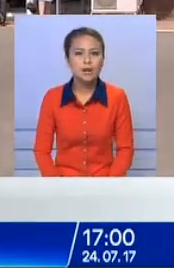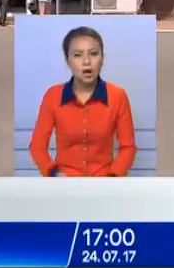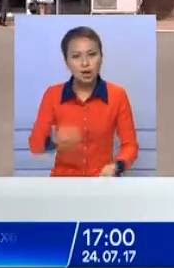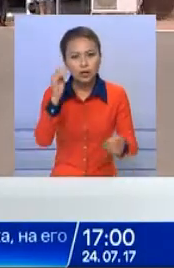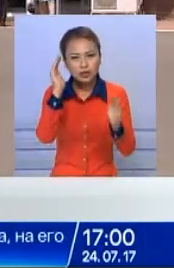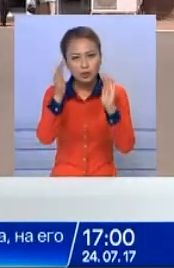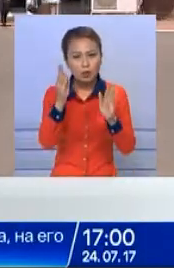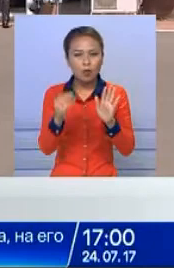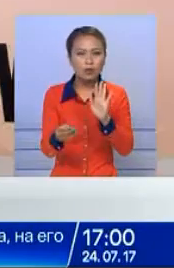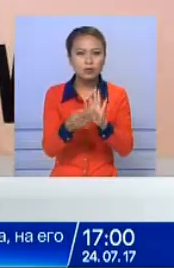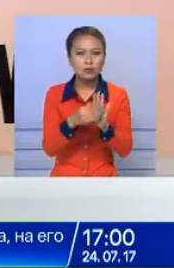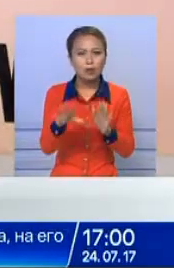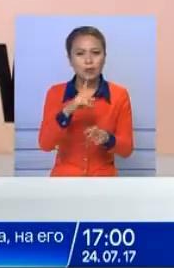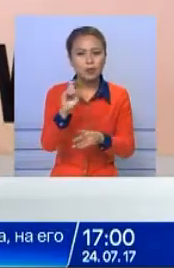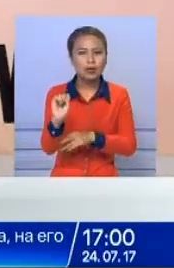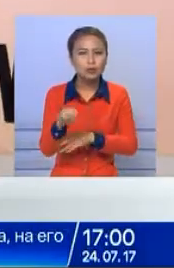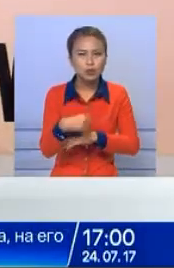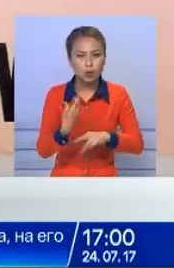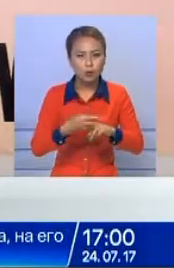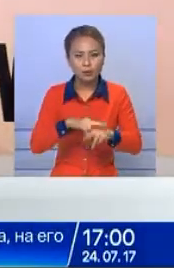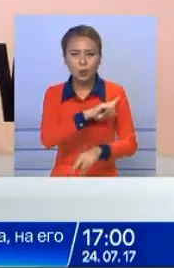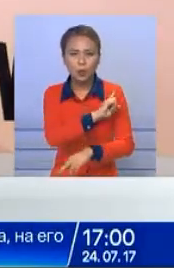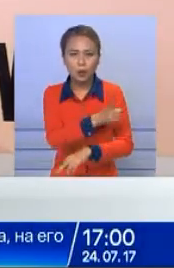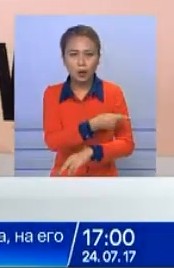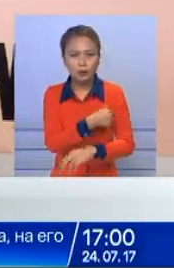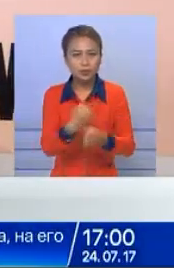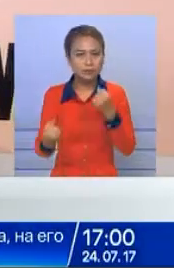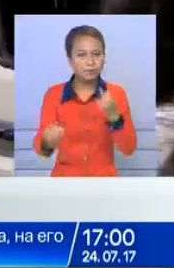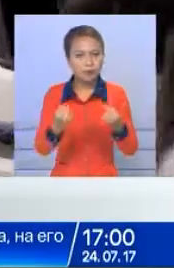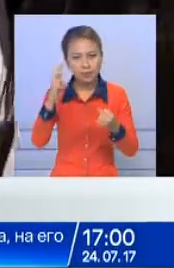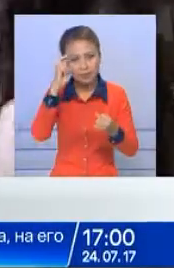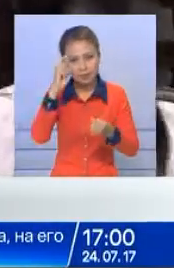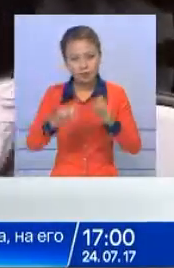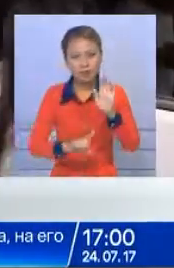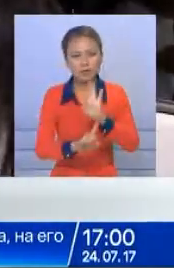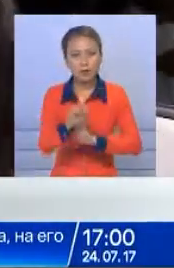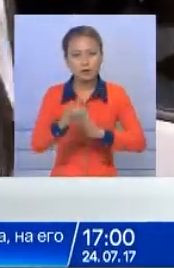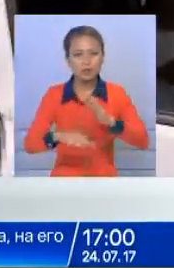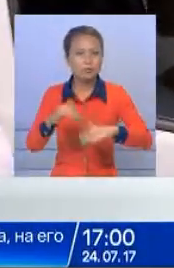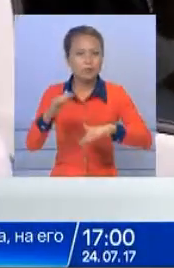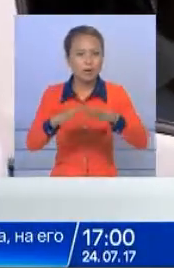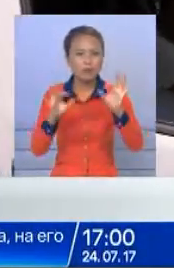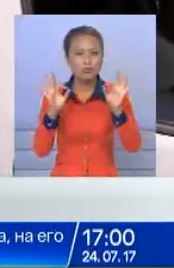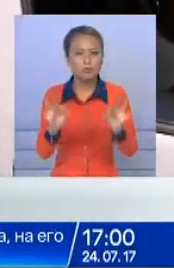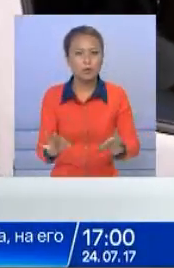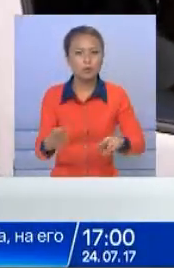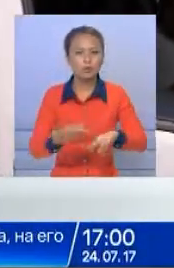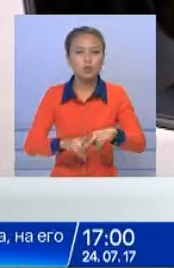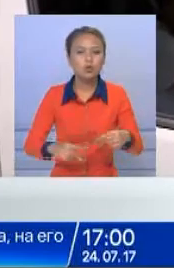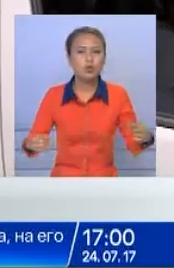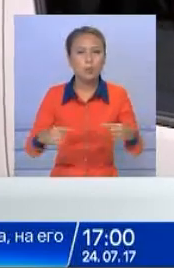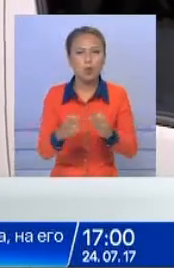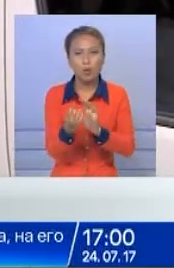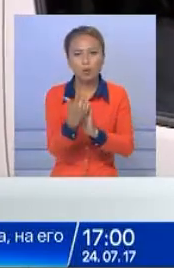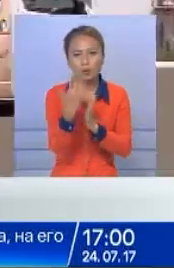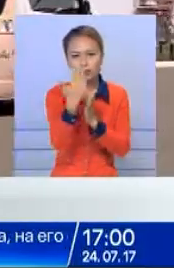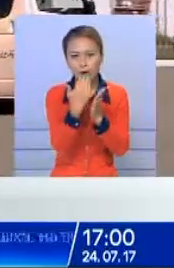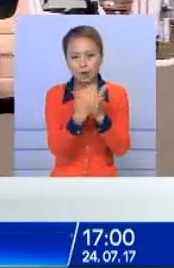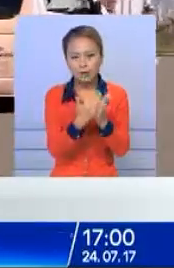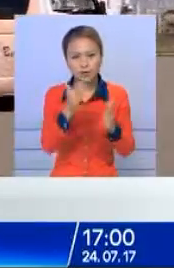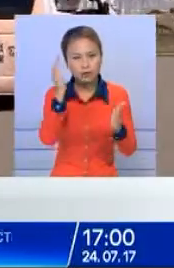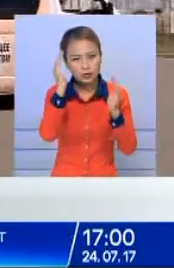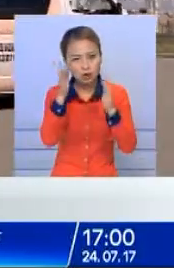Жемқорлық деген жегі құртты жеңу арқылы қуатты мемлекеттің іргетасы қаланады. 100 нақты қадам ұлт жоспары реформасының 13-ші қадамы